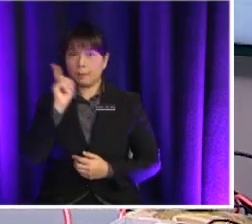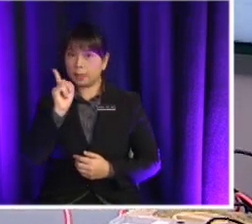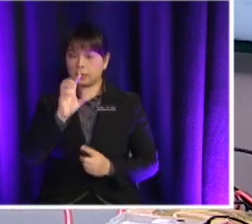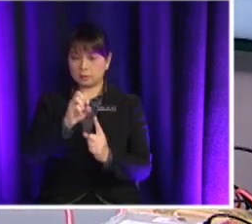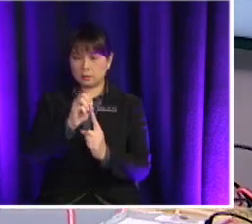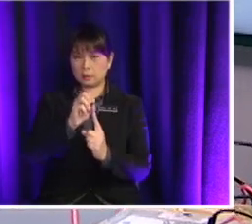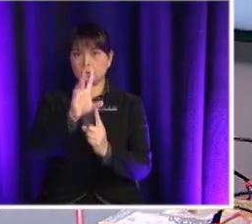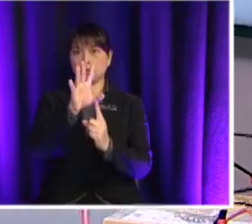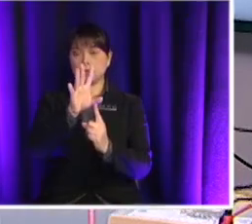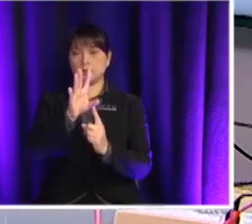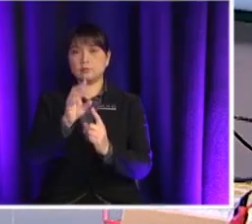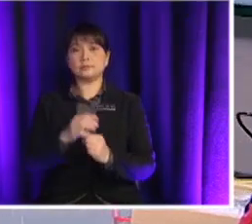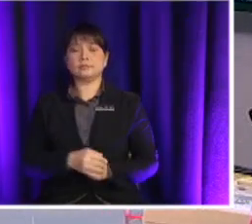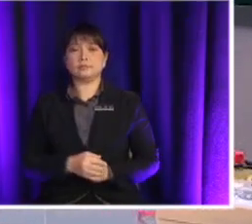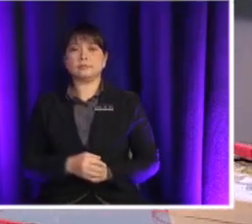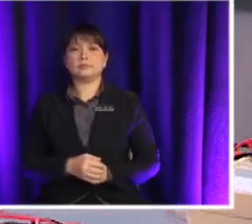Okey.